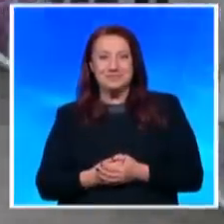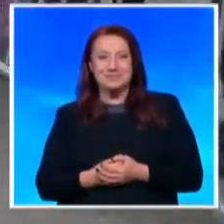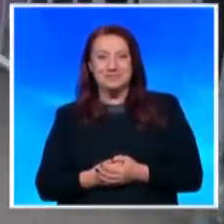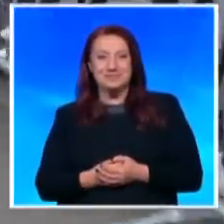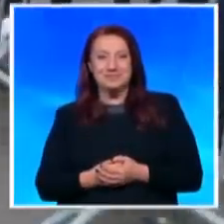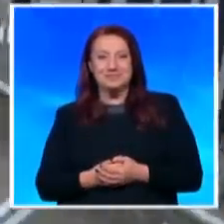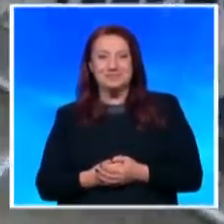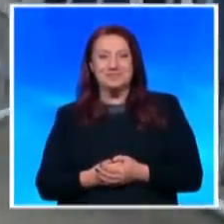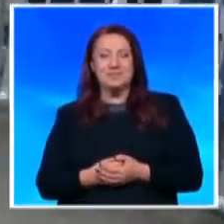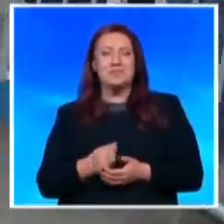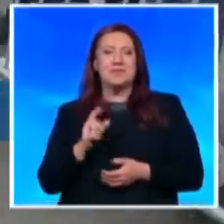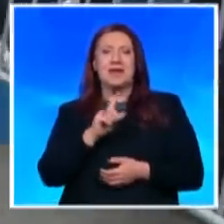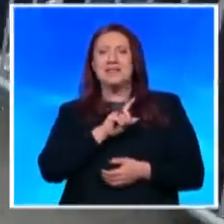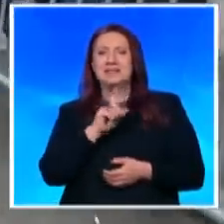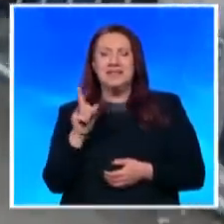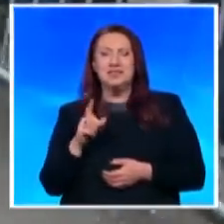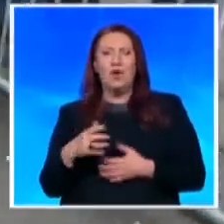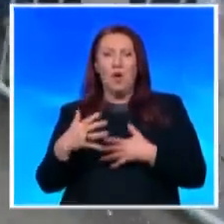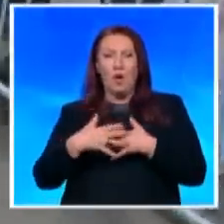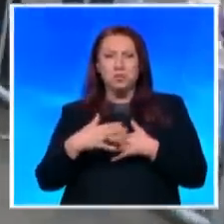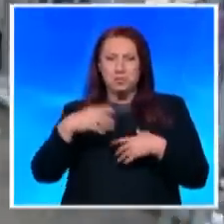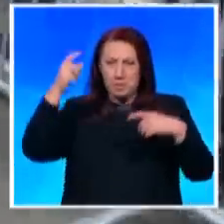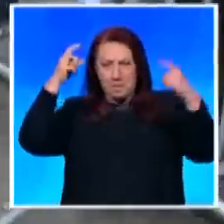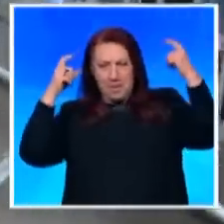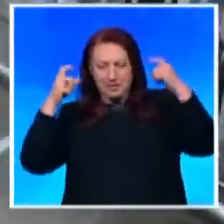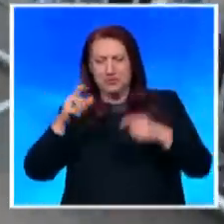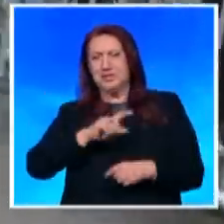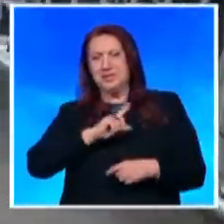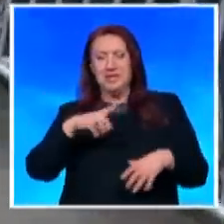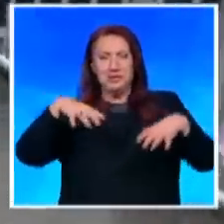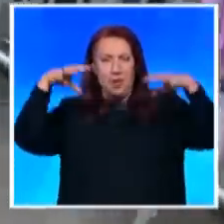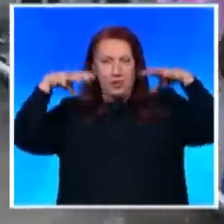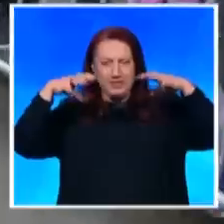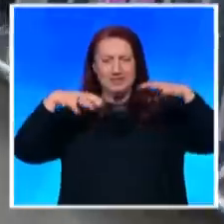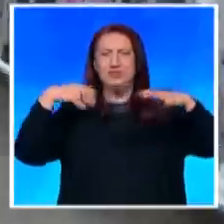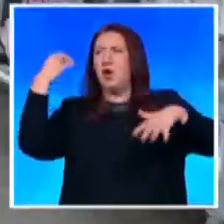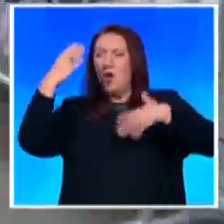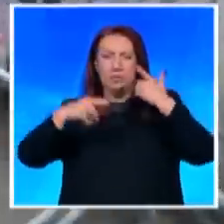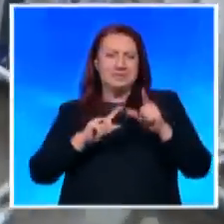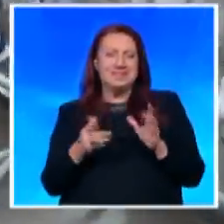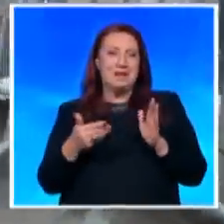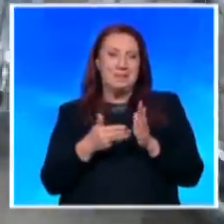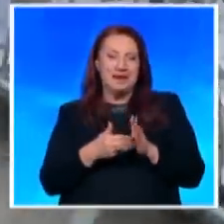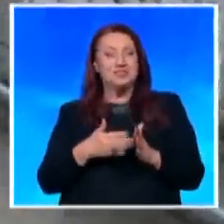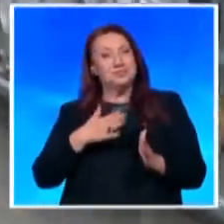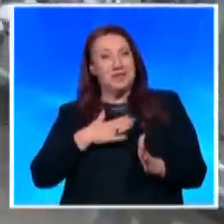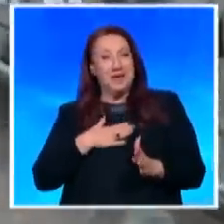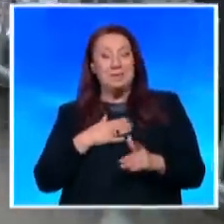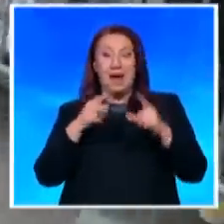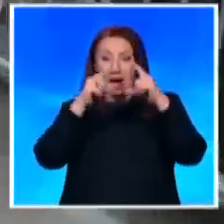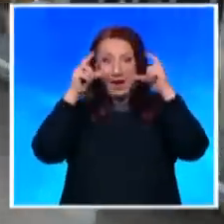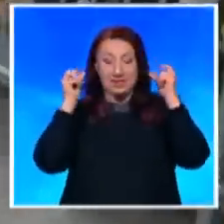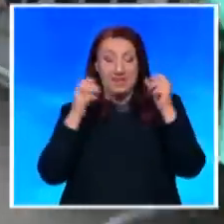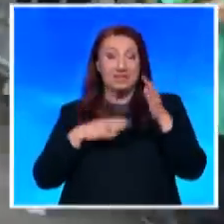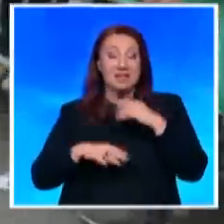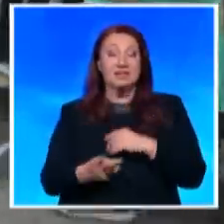Здравей, Лили! Нито мечките, нито дъжда и облаците през последните дни попречиха на карнавала. Над 2000 души са маскирани